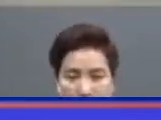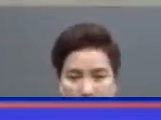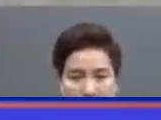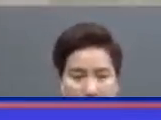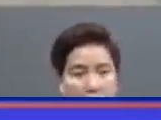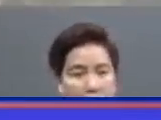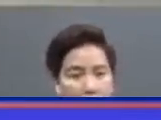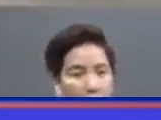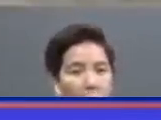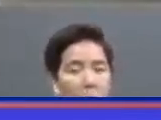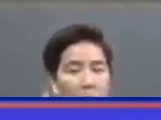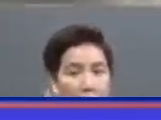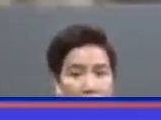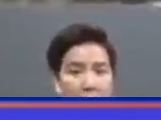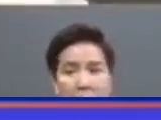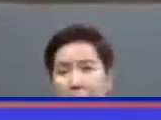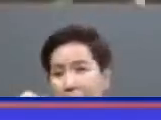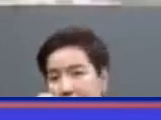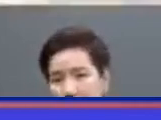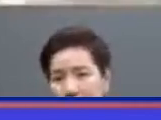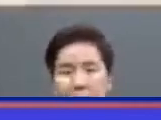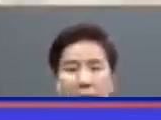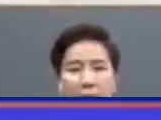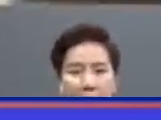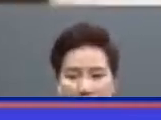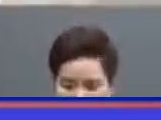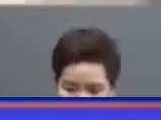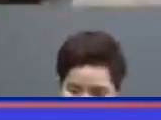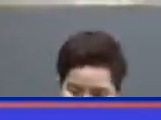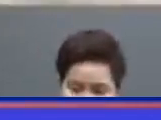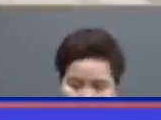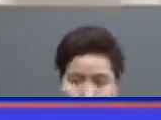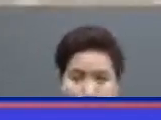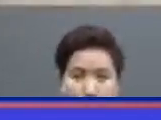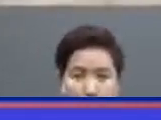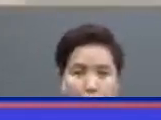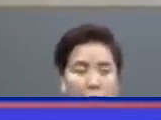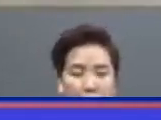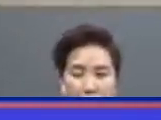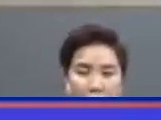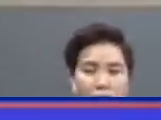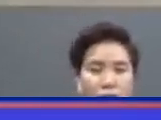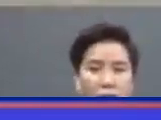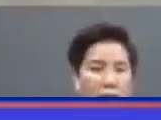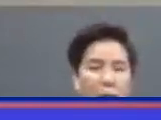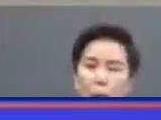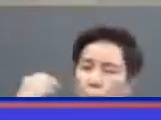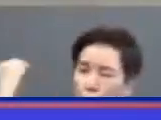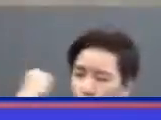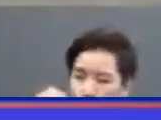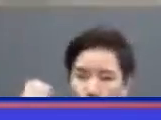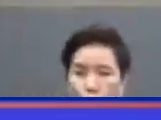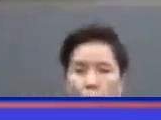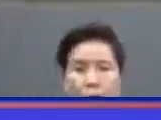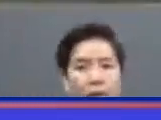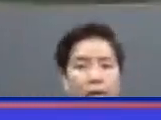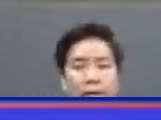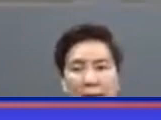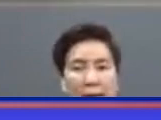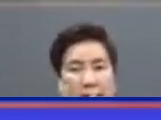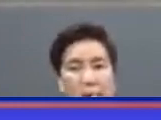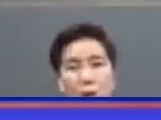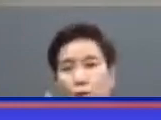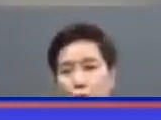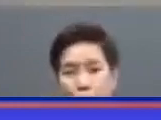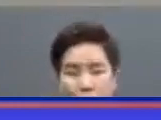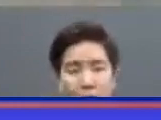คือมีหินมีอะไรเนี่ยโผล่ลอยมานะครับนี่แล้วก็มีน้ำเยอะไหลตลอดเวลาน